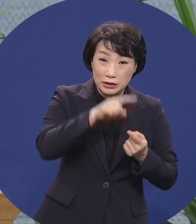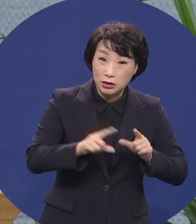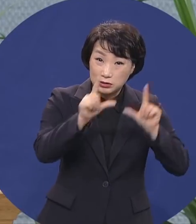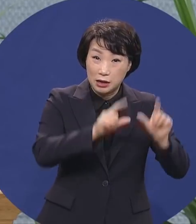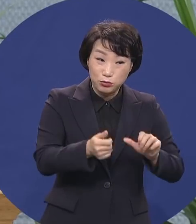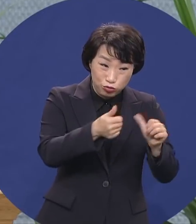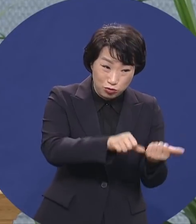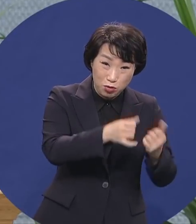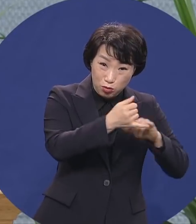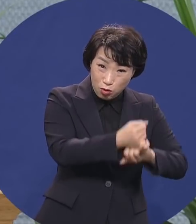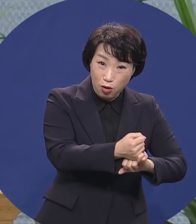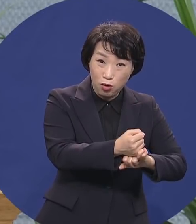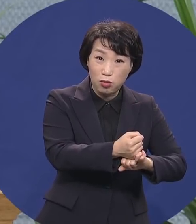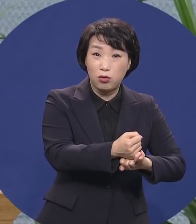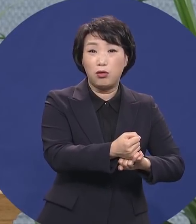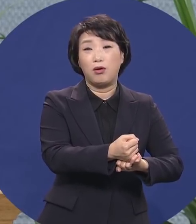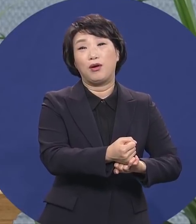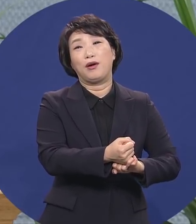살면 반드시 죽어.